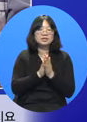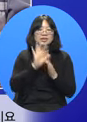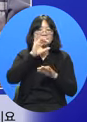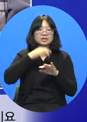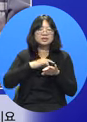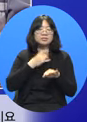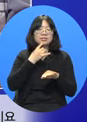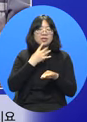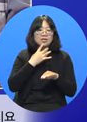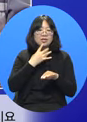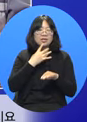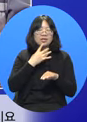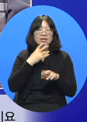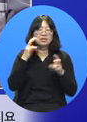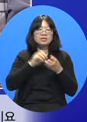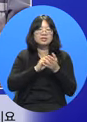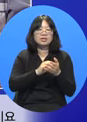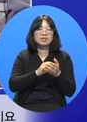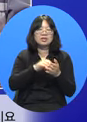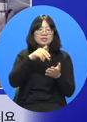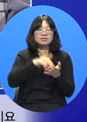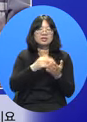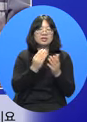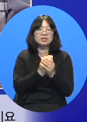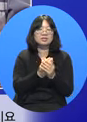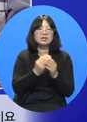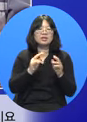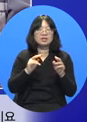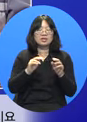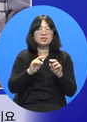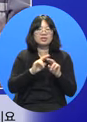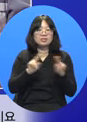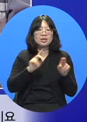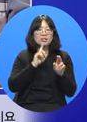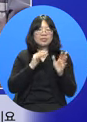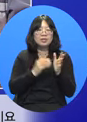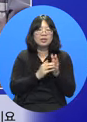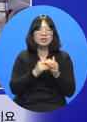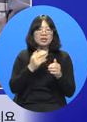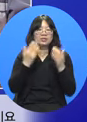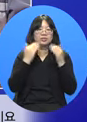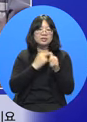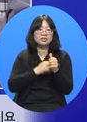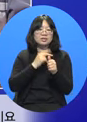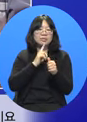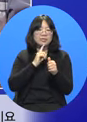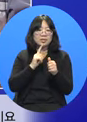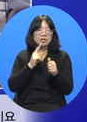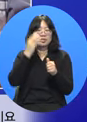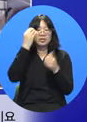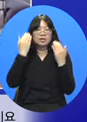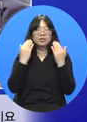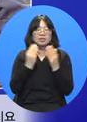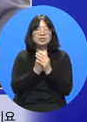나가서 취업만 하는 이 부분을 완전히 없애겠다는 거고요. 교장 선생님 말씀하신 그런 부분들을 고등학교에서 완전히 못하게 한다. 그런 부분은 아닙니다. 아, 그래서 그...